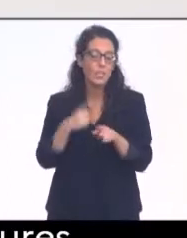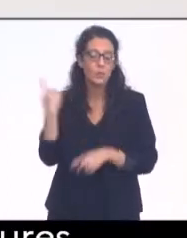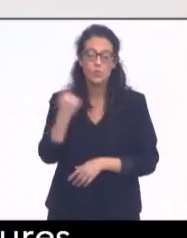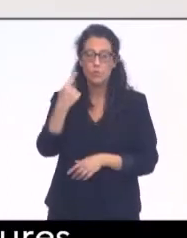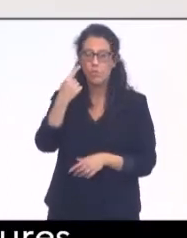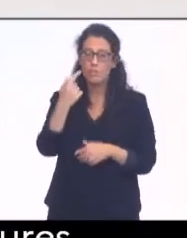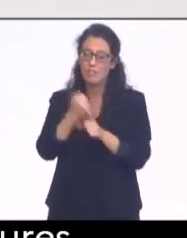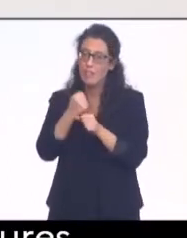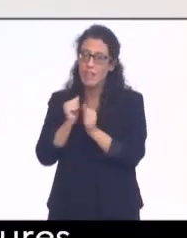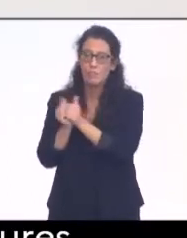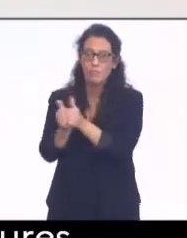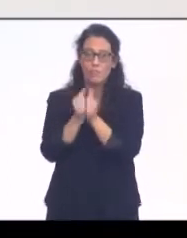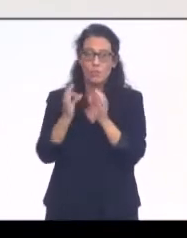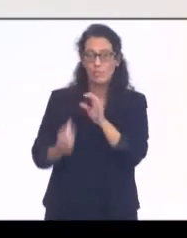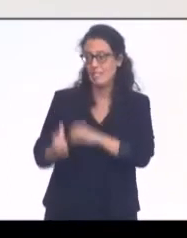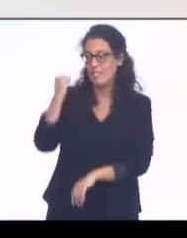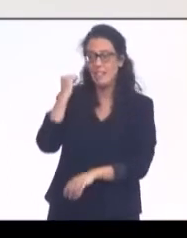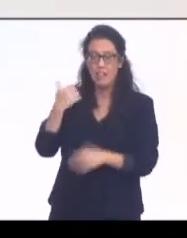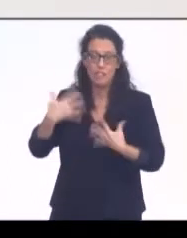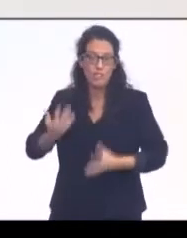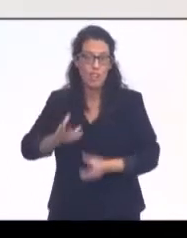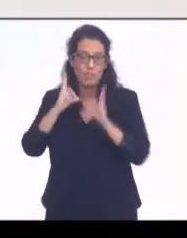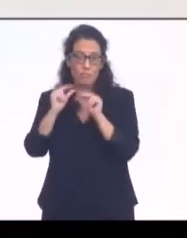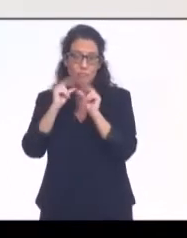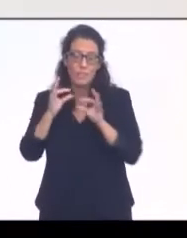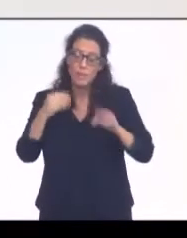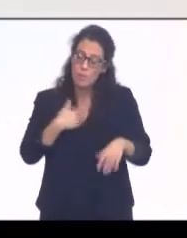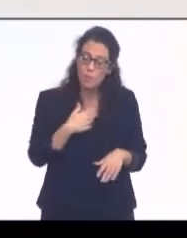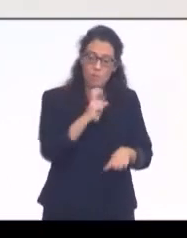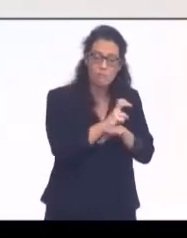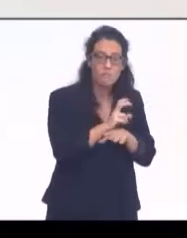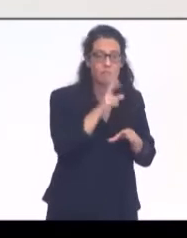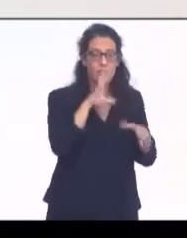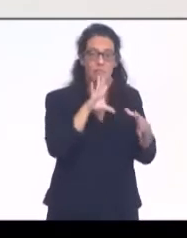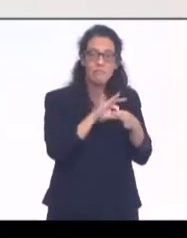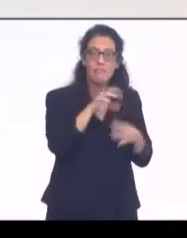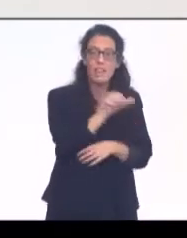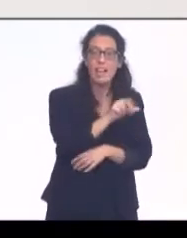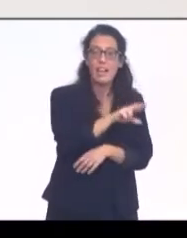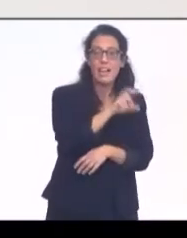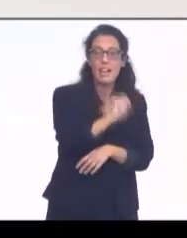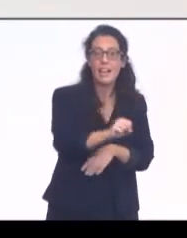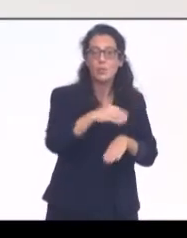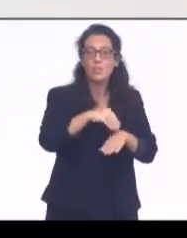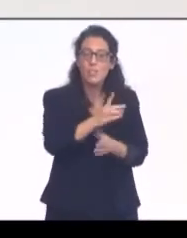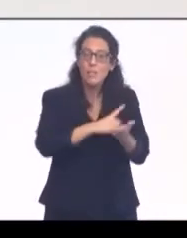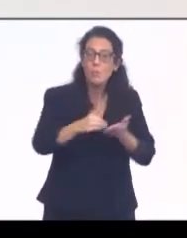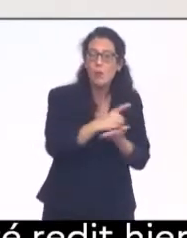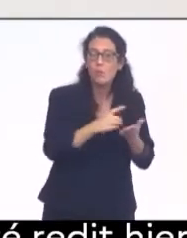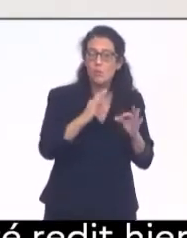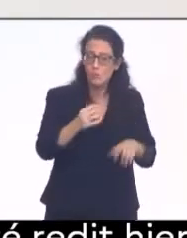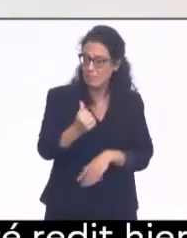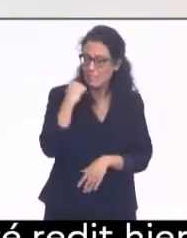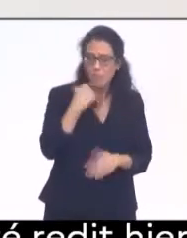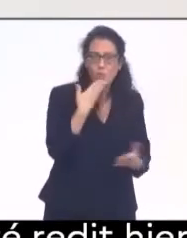moi je maintiens totalement le lien régulier avec les ARS, les conseils départementaux. Hier, j'avais une réunion justement avec l'ADF pour être